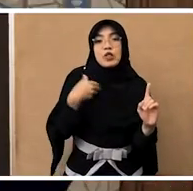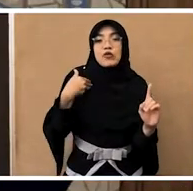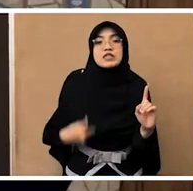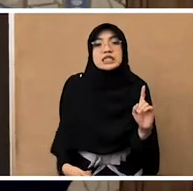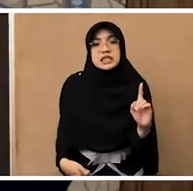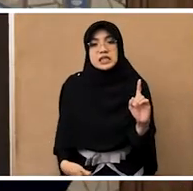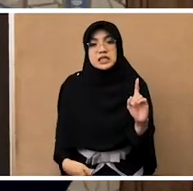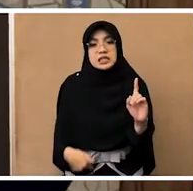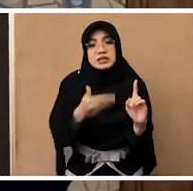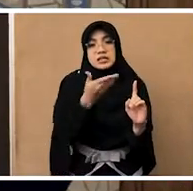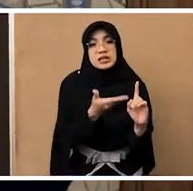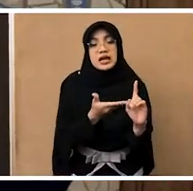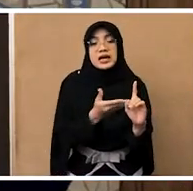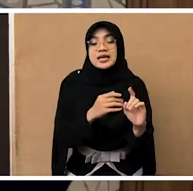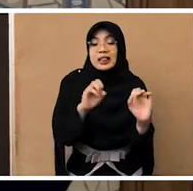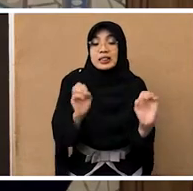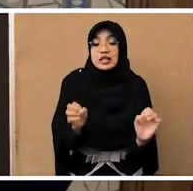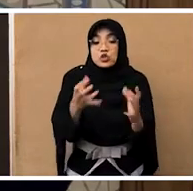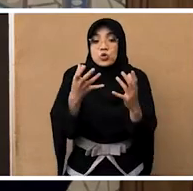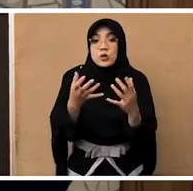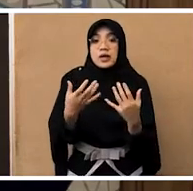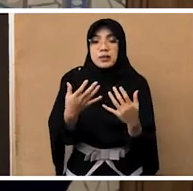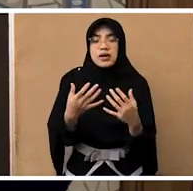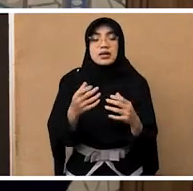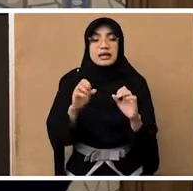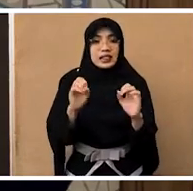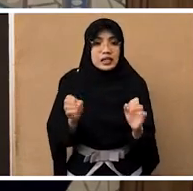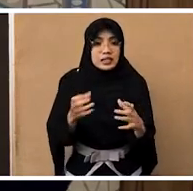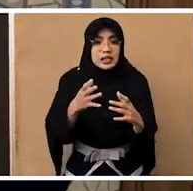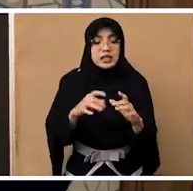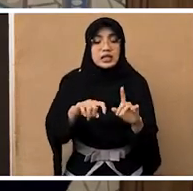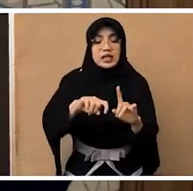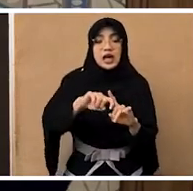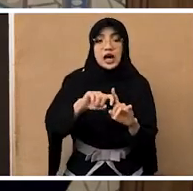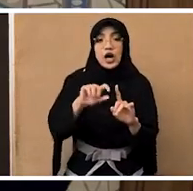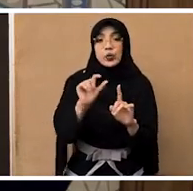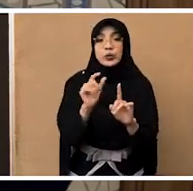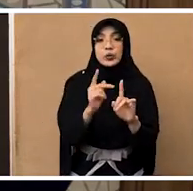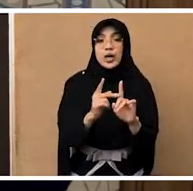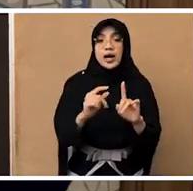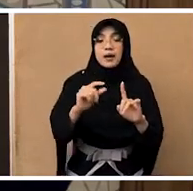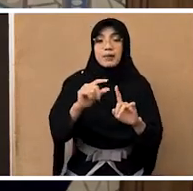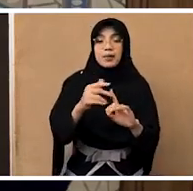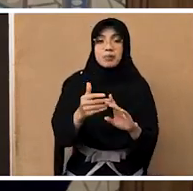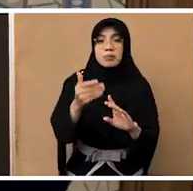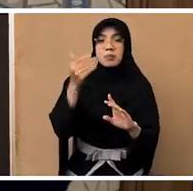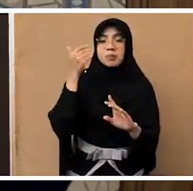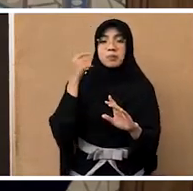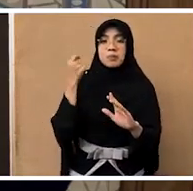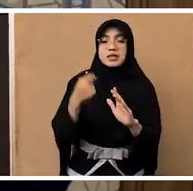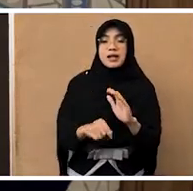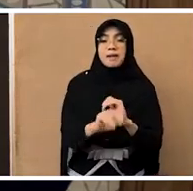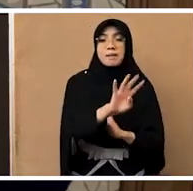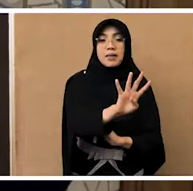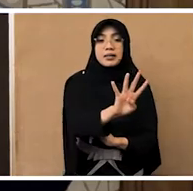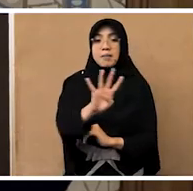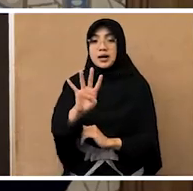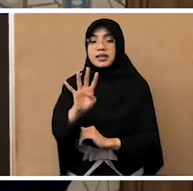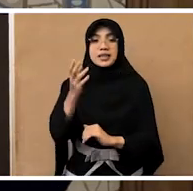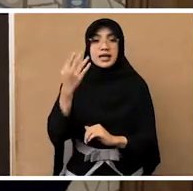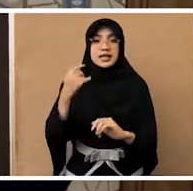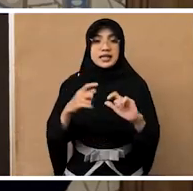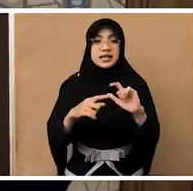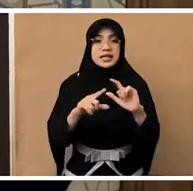nah yang terjadi adalah apa yang ada di KUHP lama dengan mindset lama di pasal 44 tadi yang